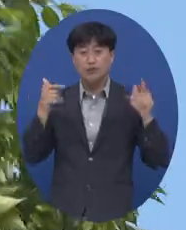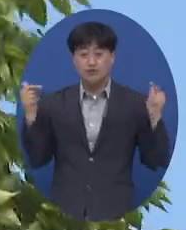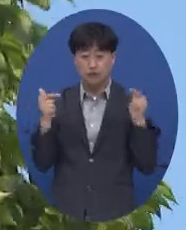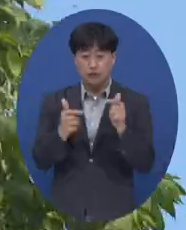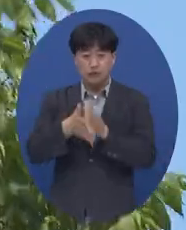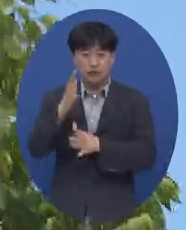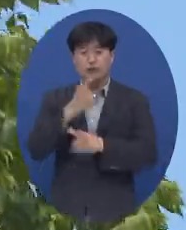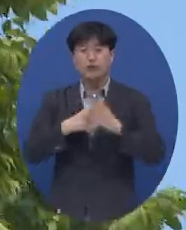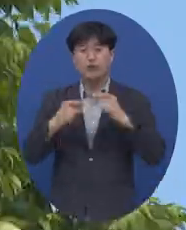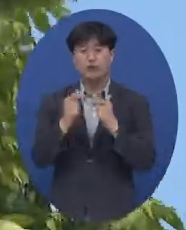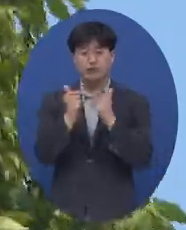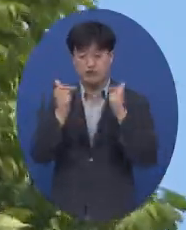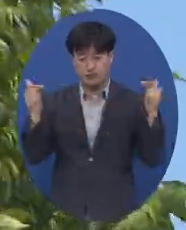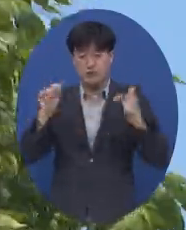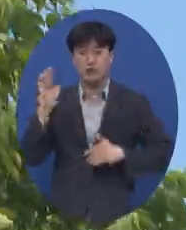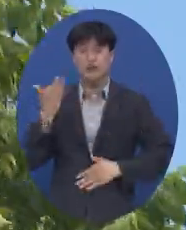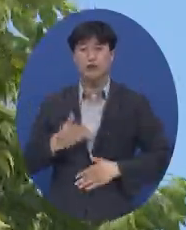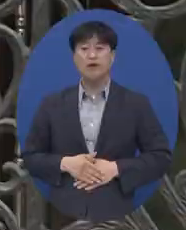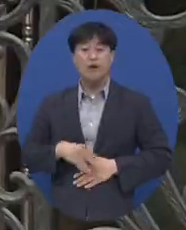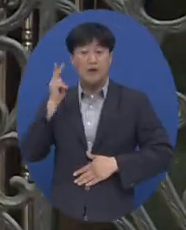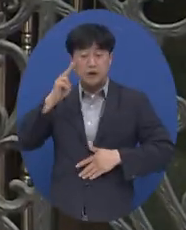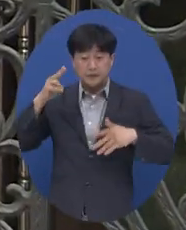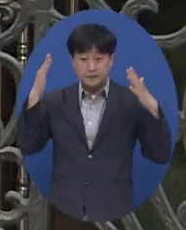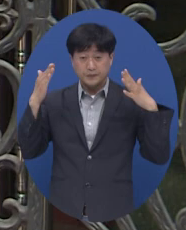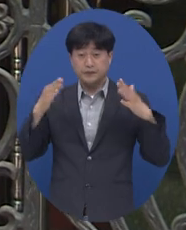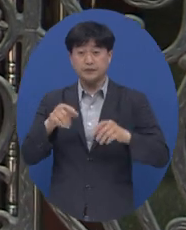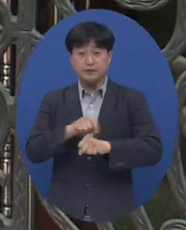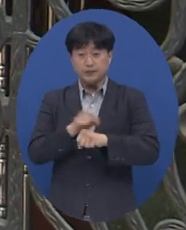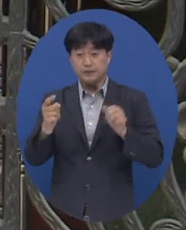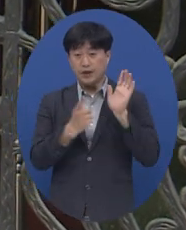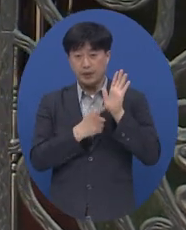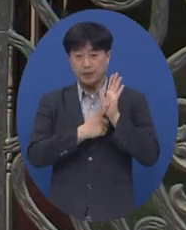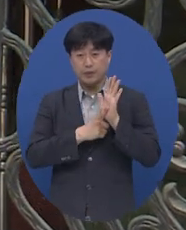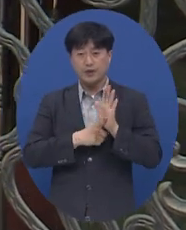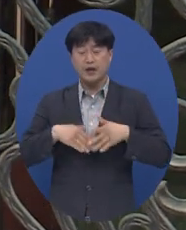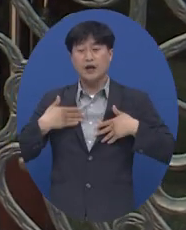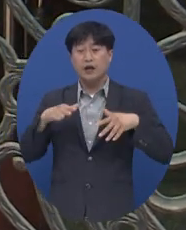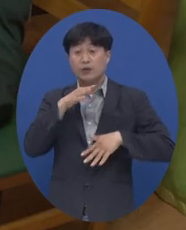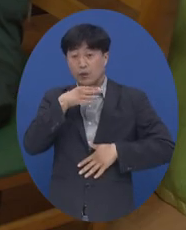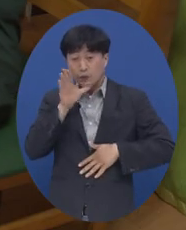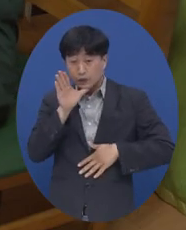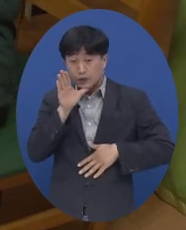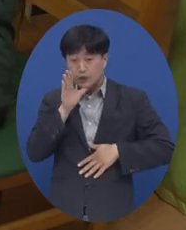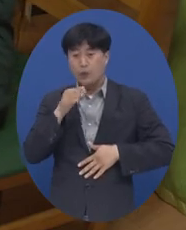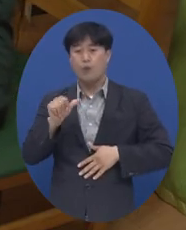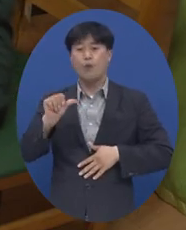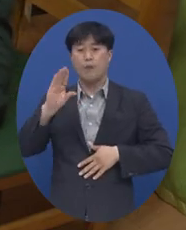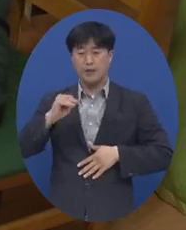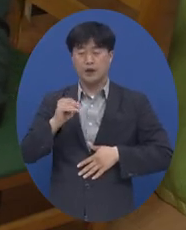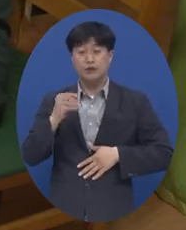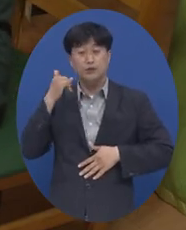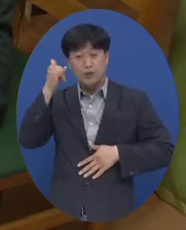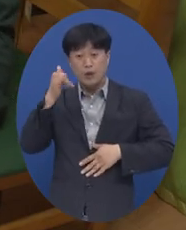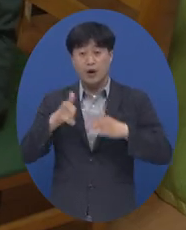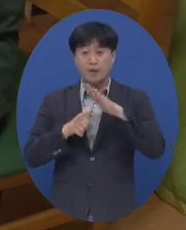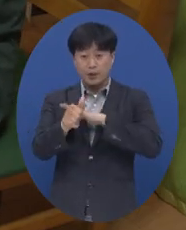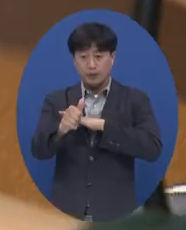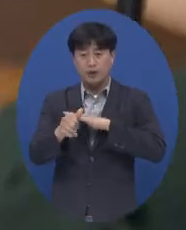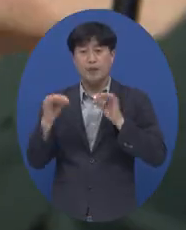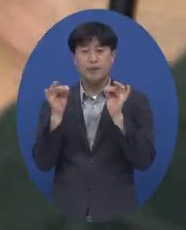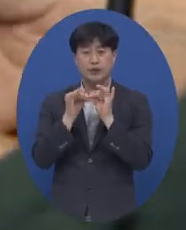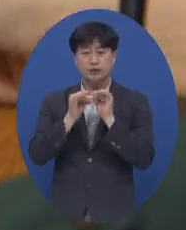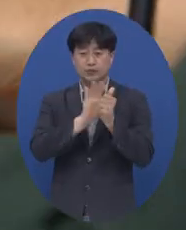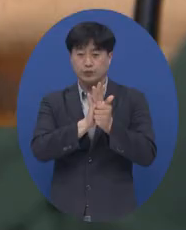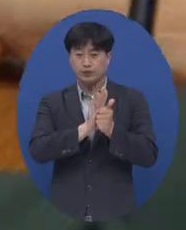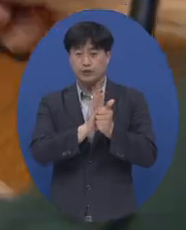저감시설 2천여 곳을 올해 추가 설치합니다. 폭염특보가 내려질 경우 취약노인 5만 명에게 전화와 방문을 통한